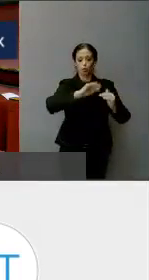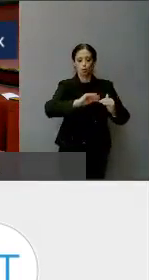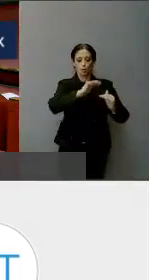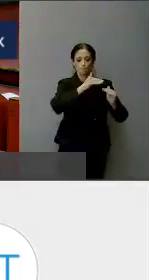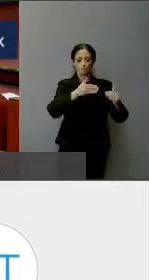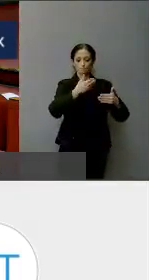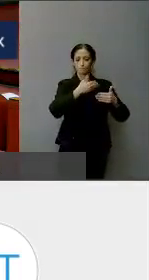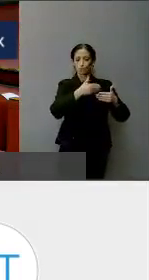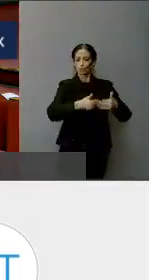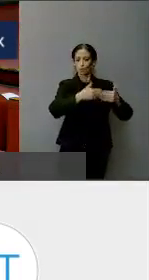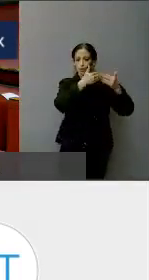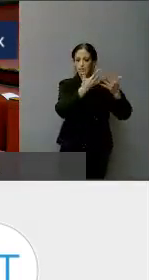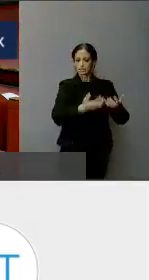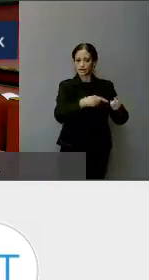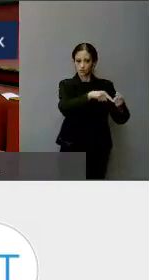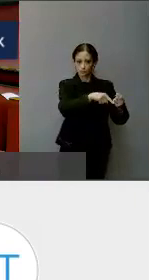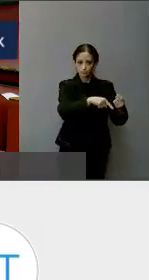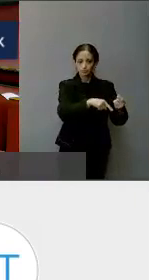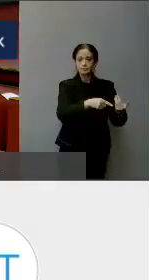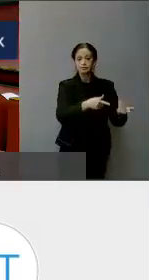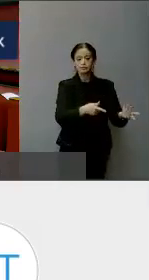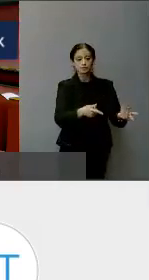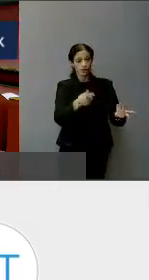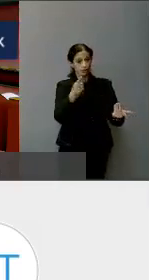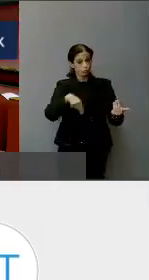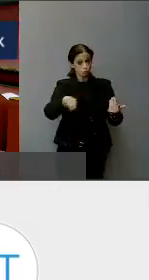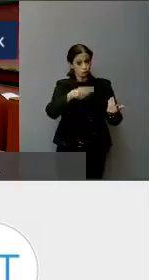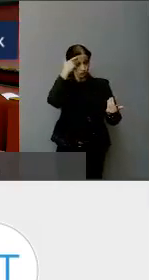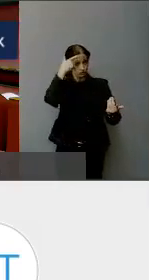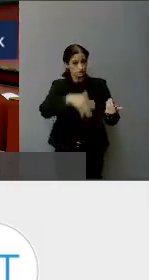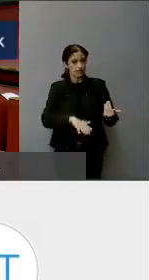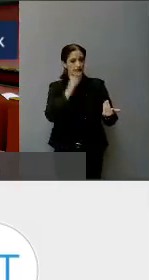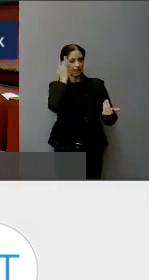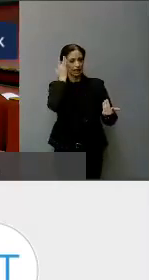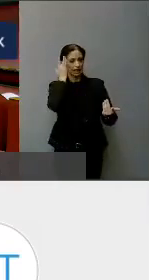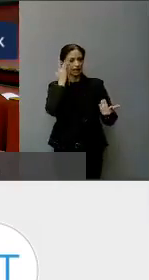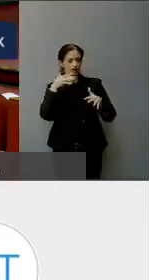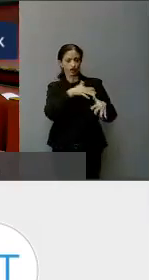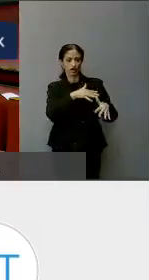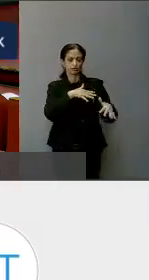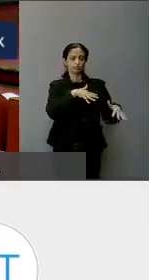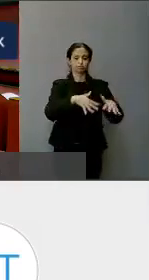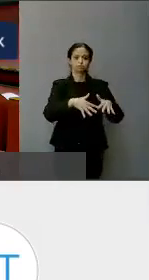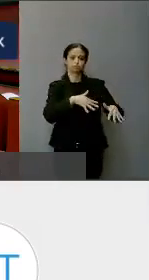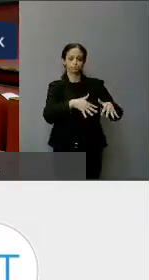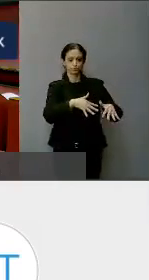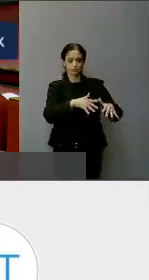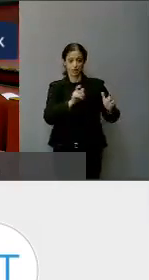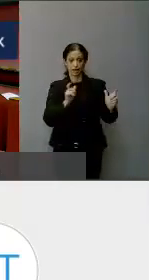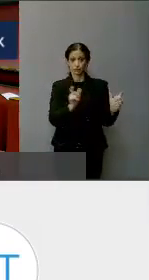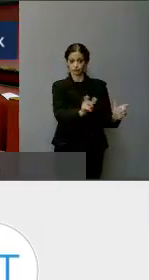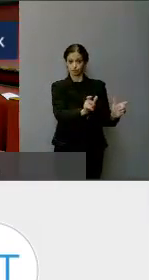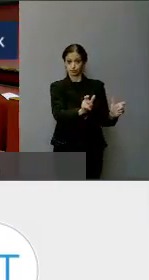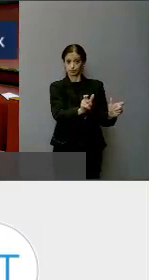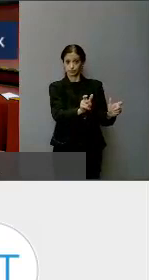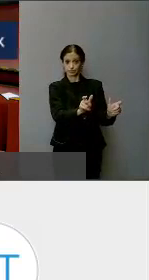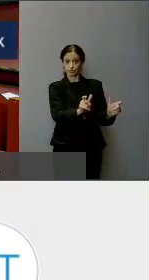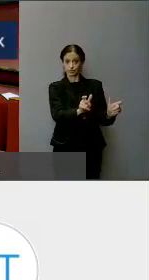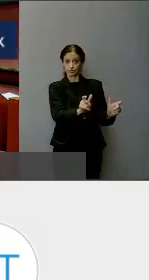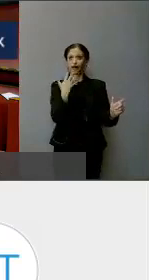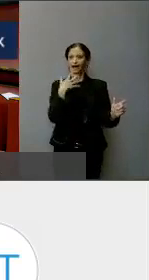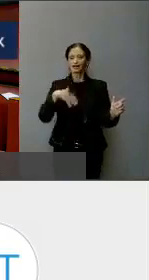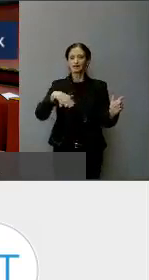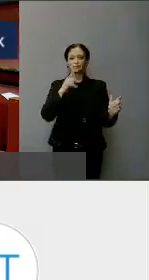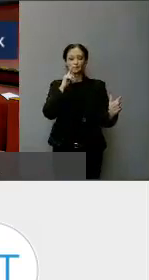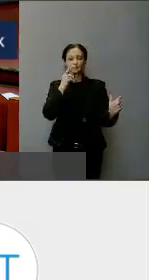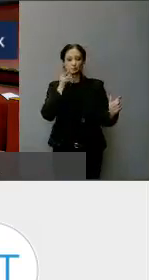e sanno anche che per limitare il rischio di frane gli smottamenti e valanghe per migliorare la salubrità dell'aria per